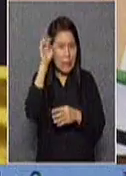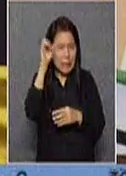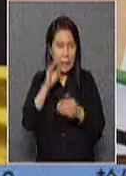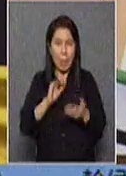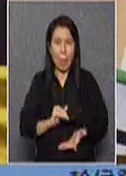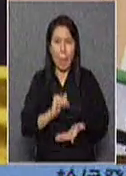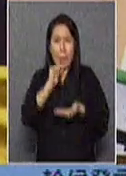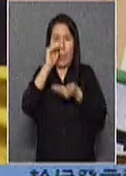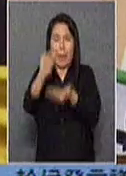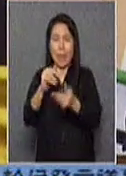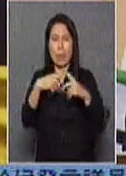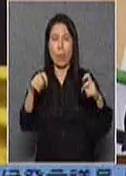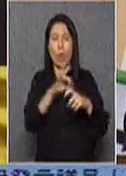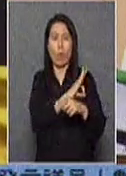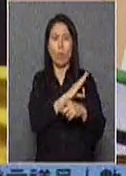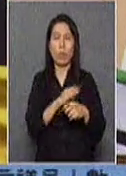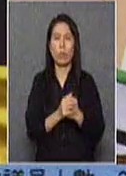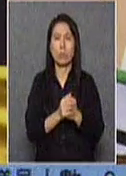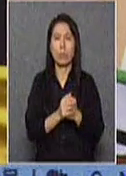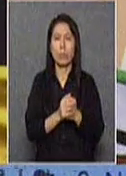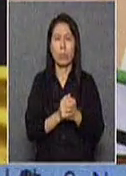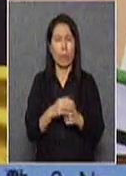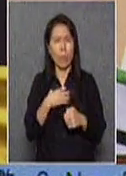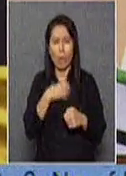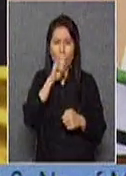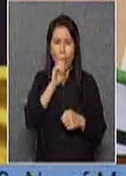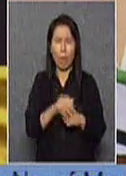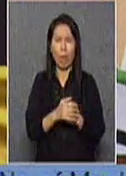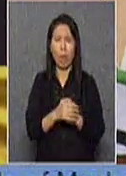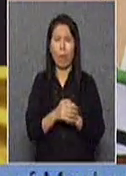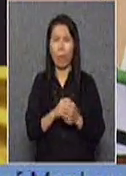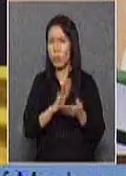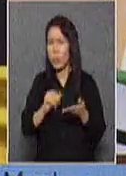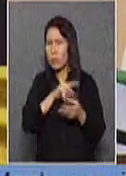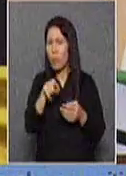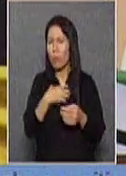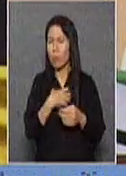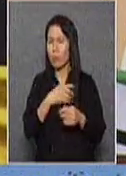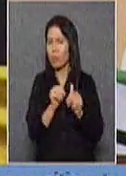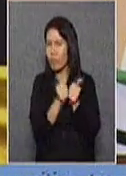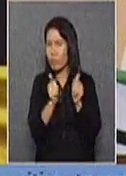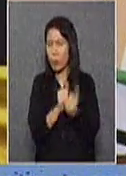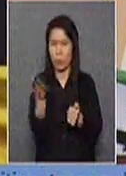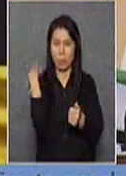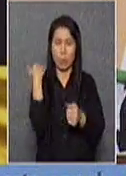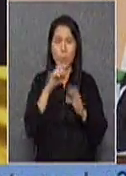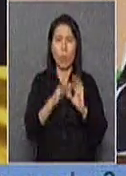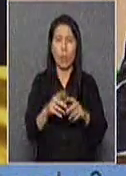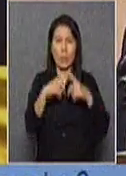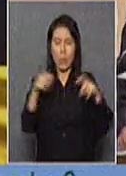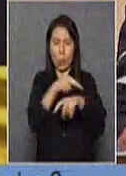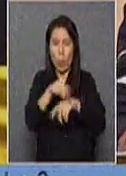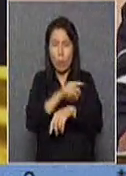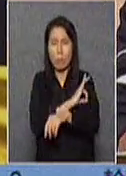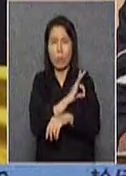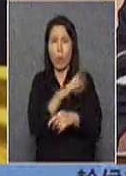上去城規會。這個這樣的講法明顯他是不熟悉過去就回城規上很多